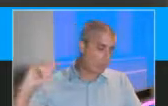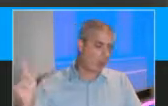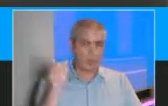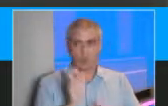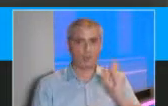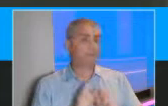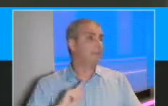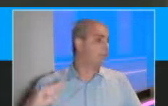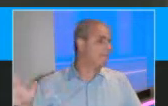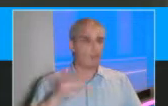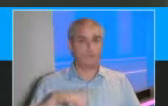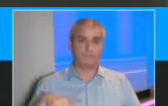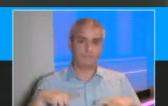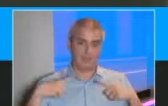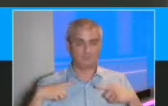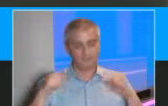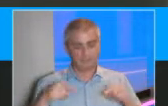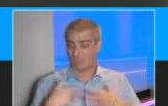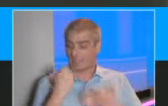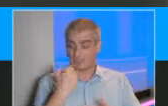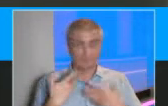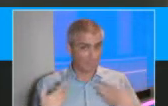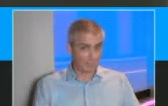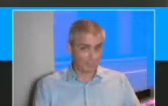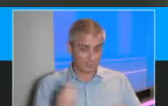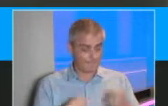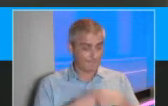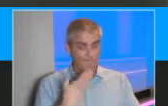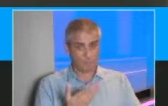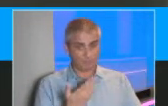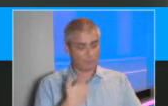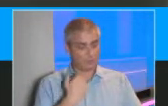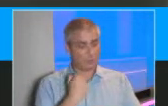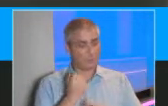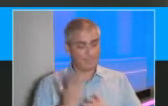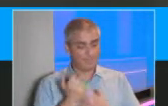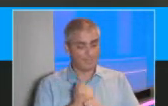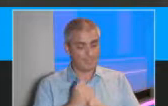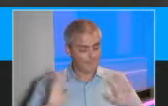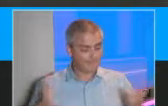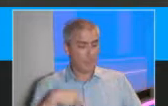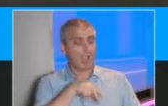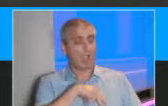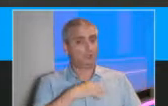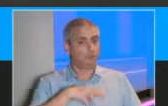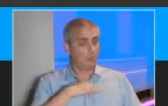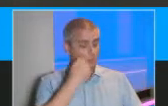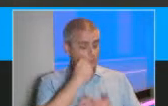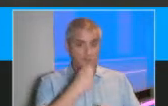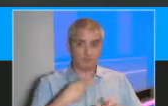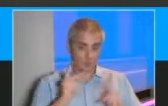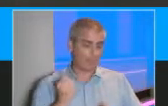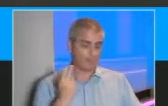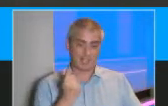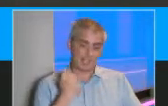אזרח בכל תחומי החיים, זה שאין תקציב. אז במקום שנעביר מהר כאחריות שלנו את התקציב ונוכל